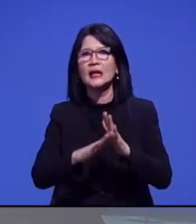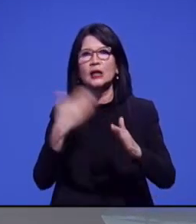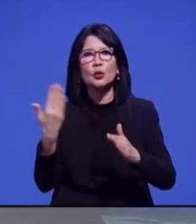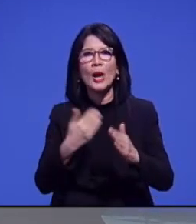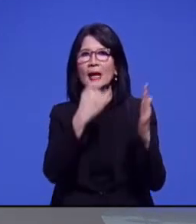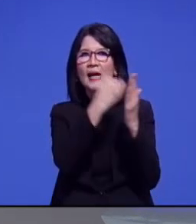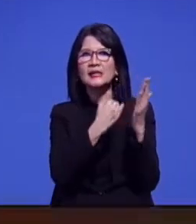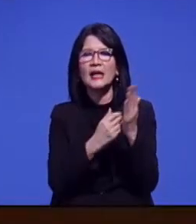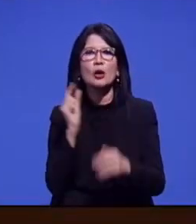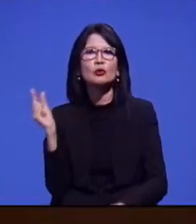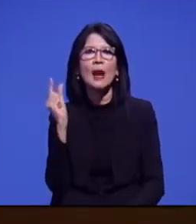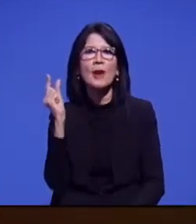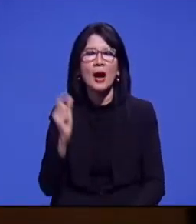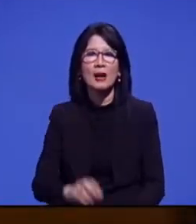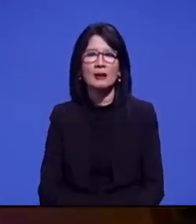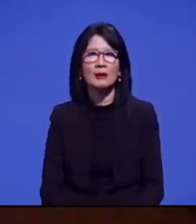utama.